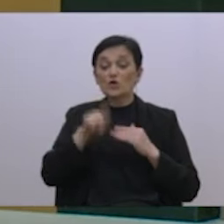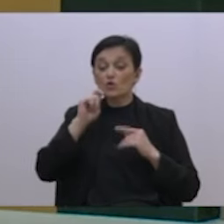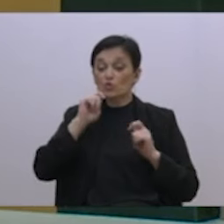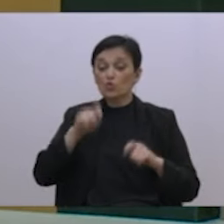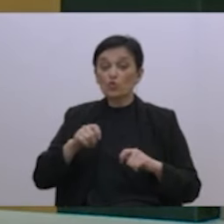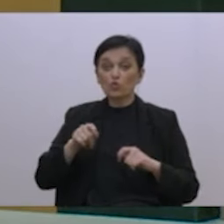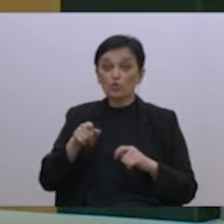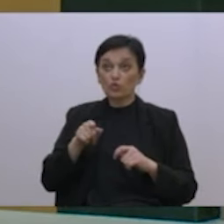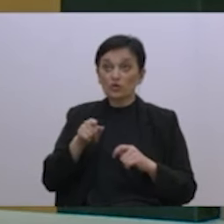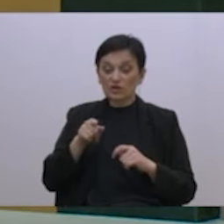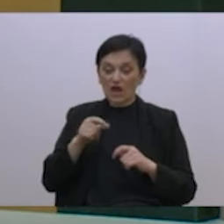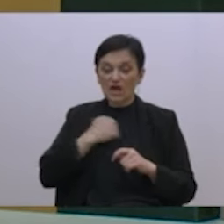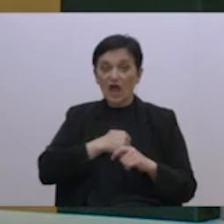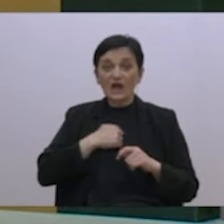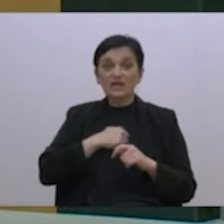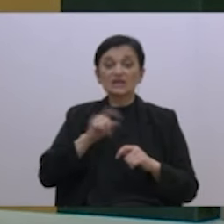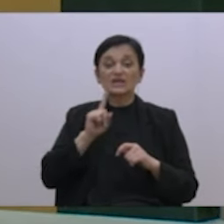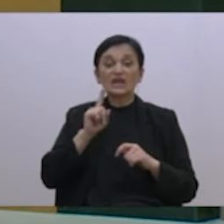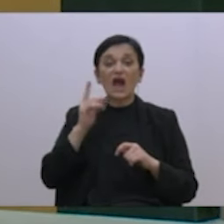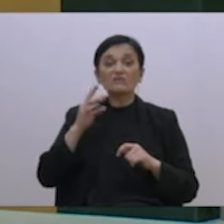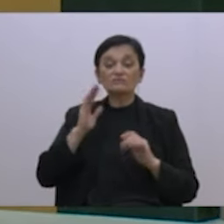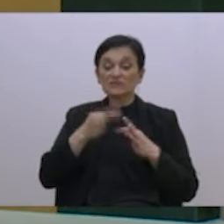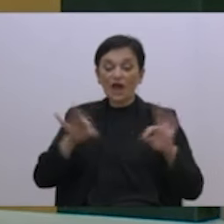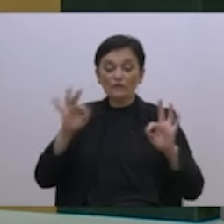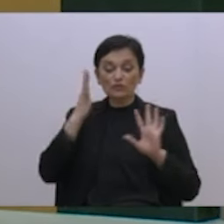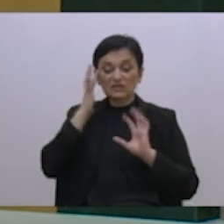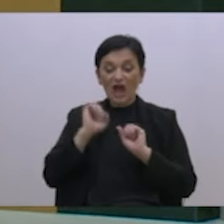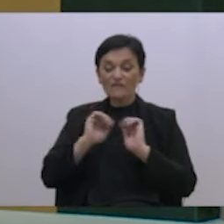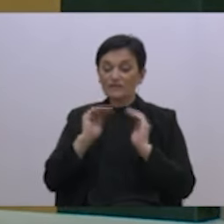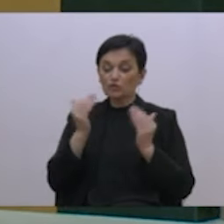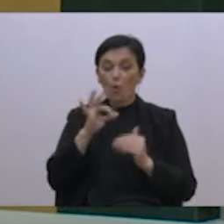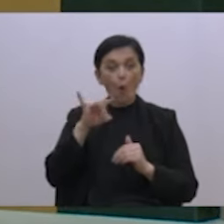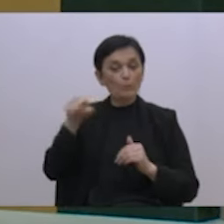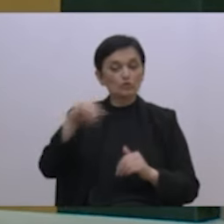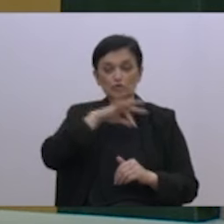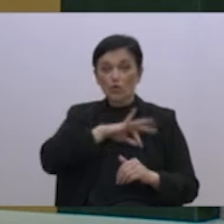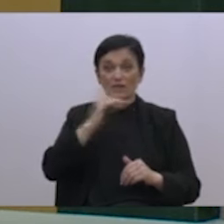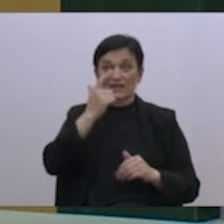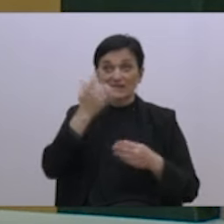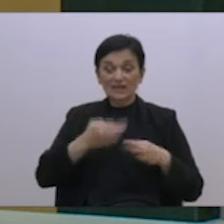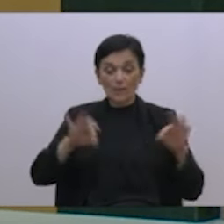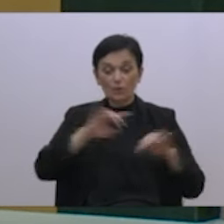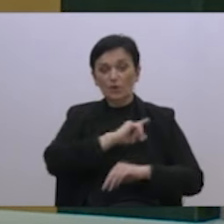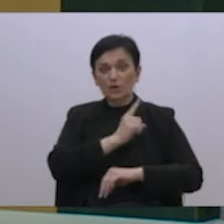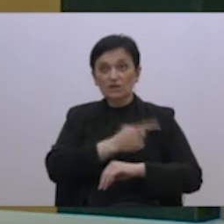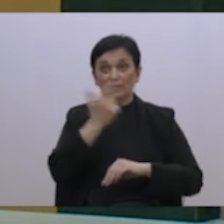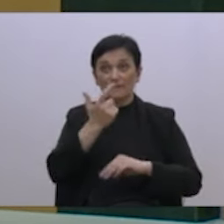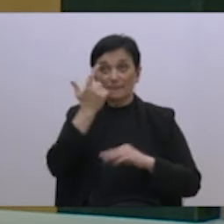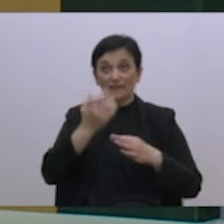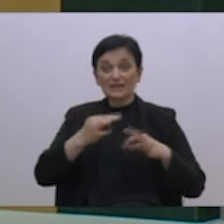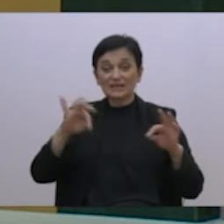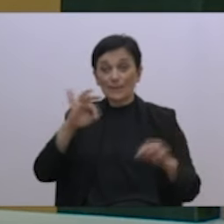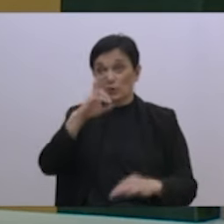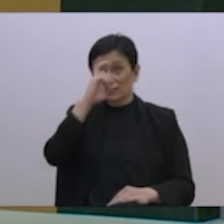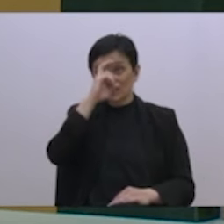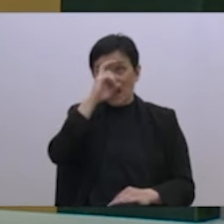თავისუფალი თავშესაფრად უკვე ოფშორები არ გამოდგება. დემოკრატიის ძალა და დემოკრატიული